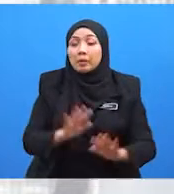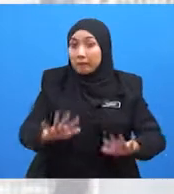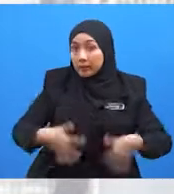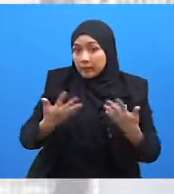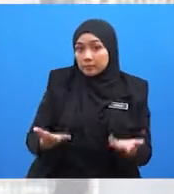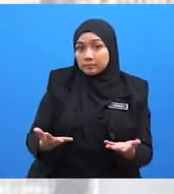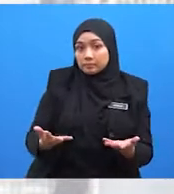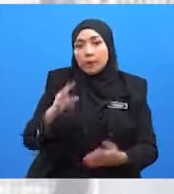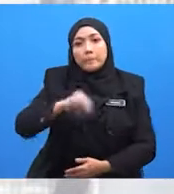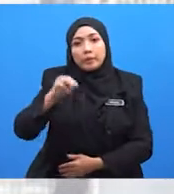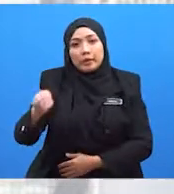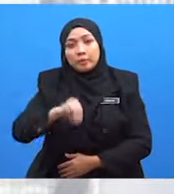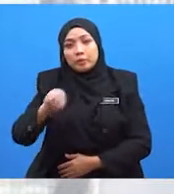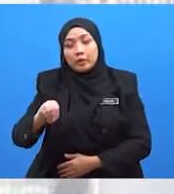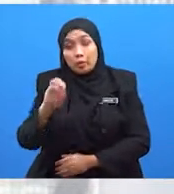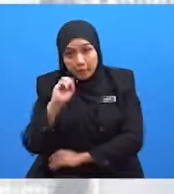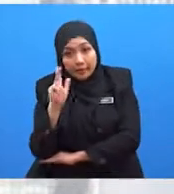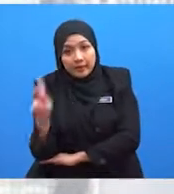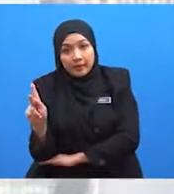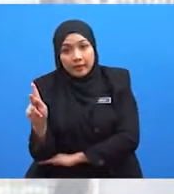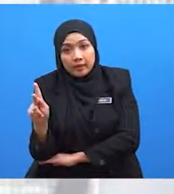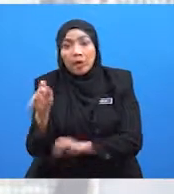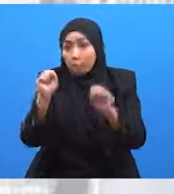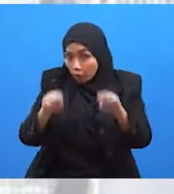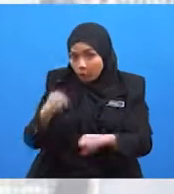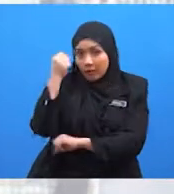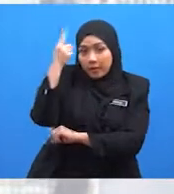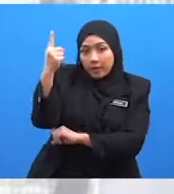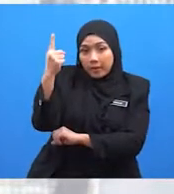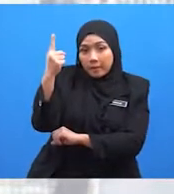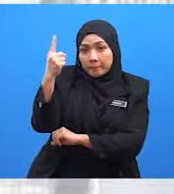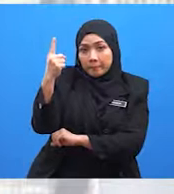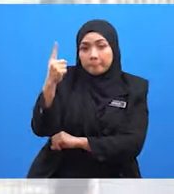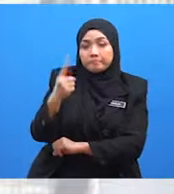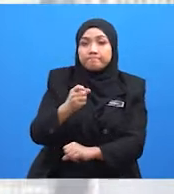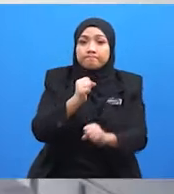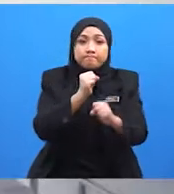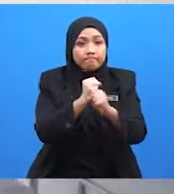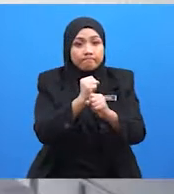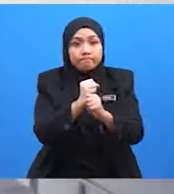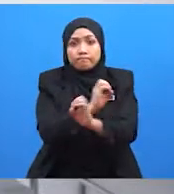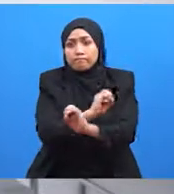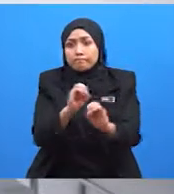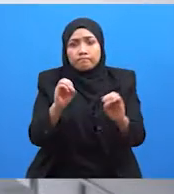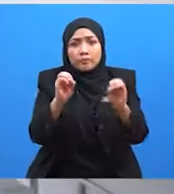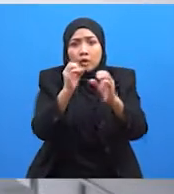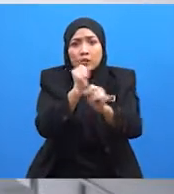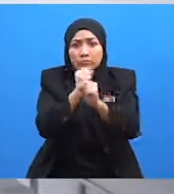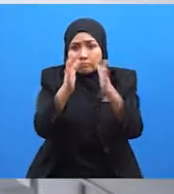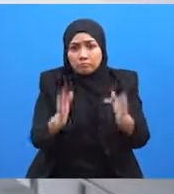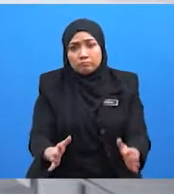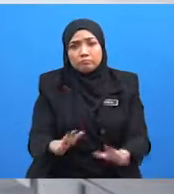bagaimana? Murid-murid okey ke? Boleh faham ke pengangguran teknologi? Jadi